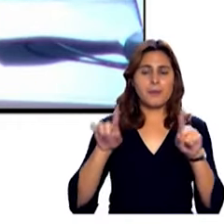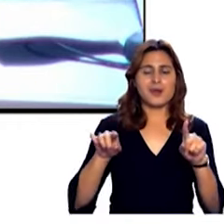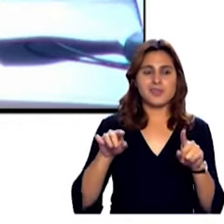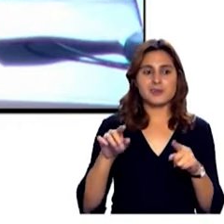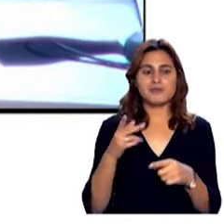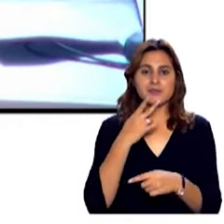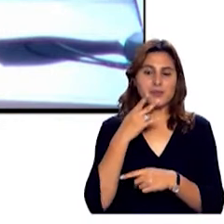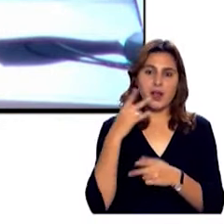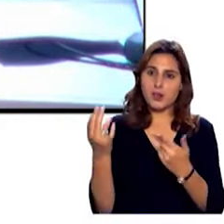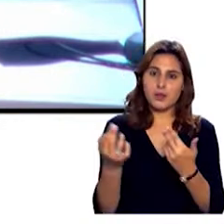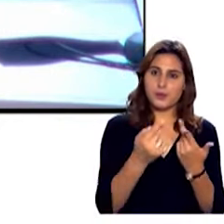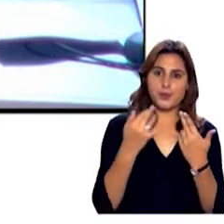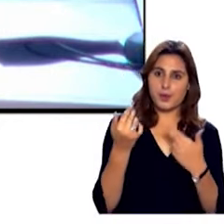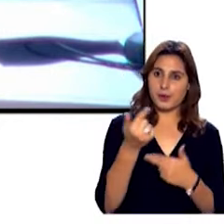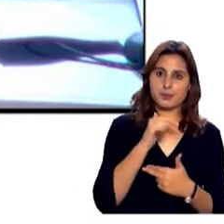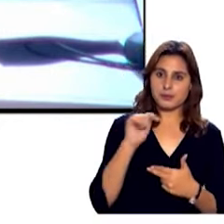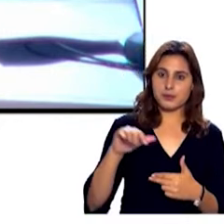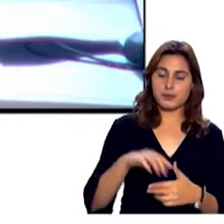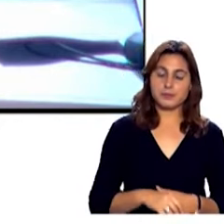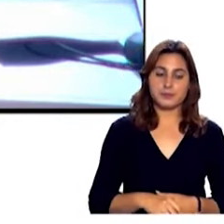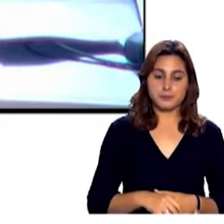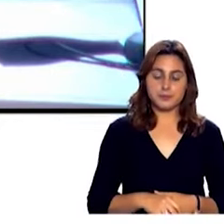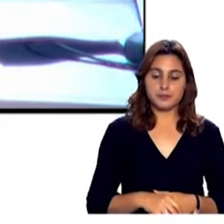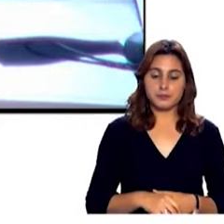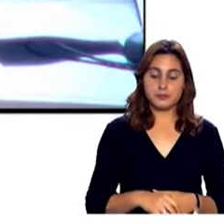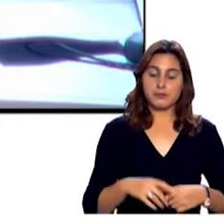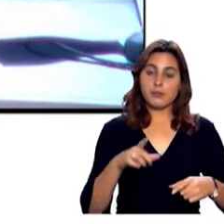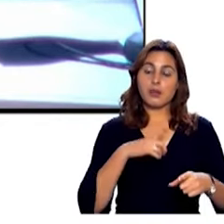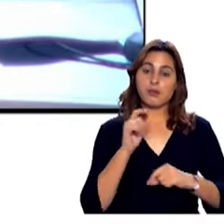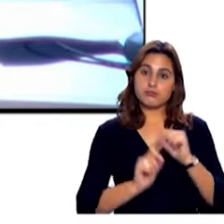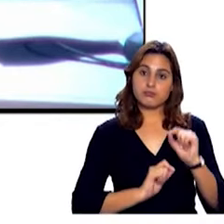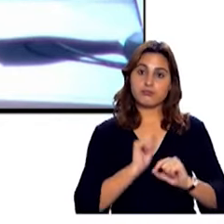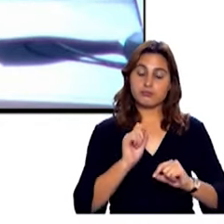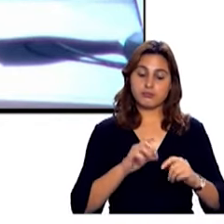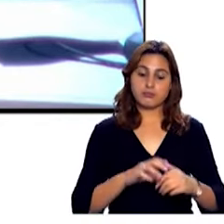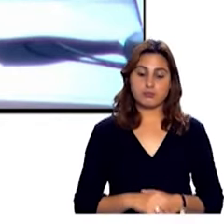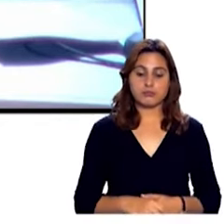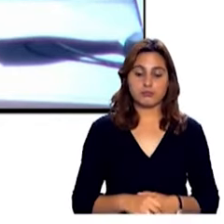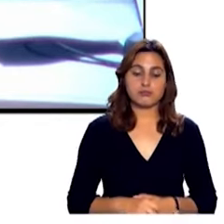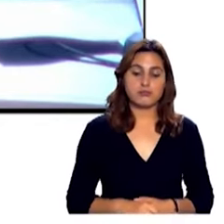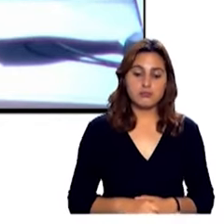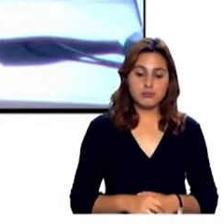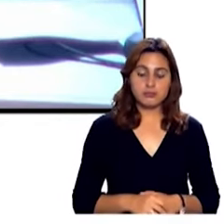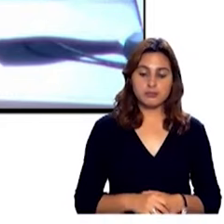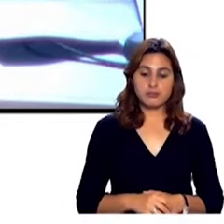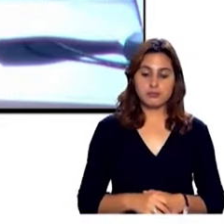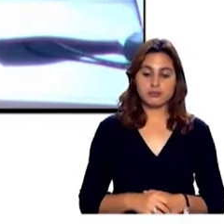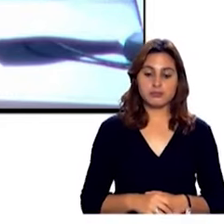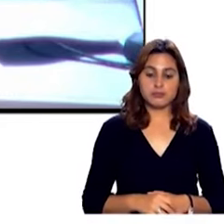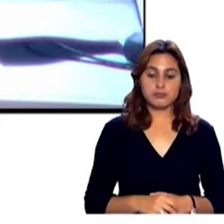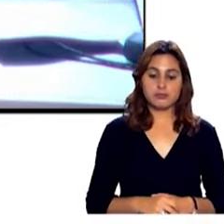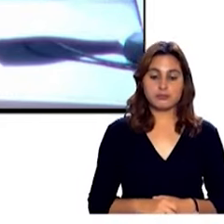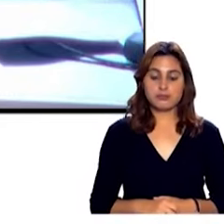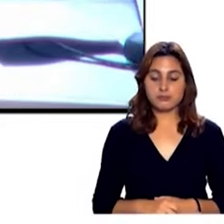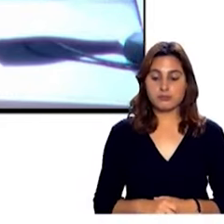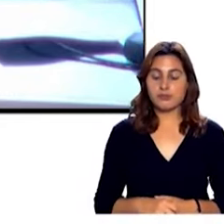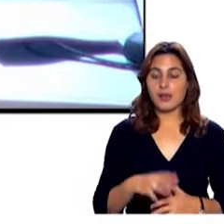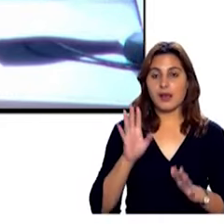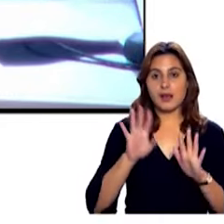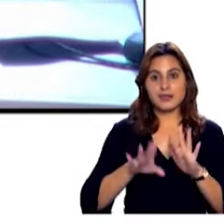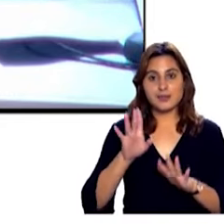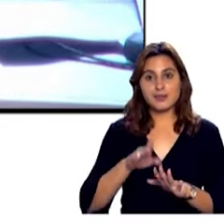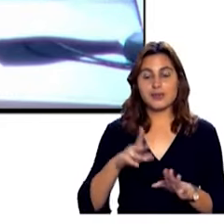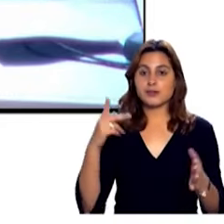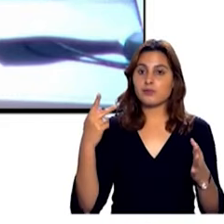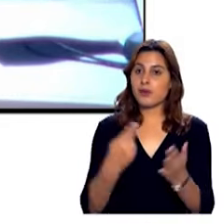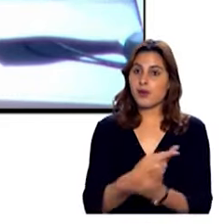ET un juge commit une faute à ne pas respecter ce précédent Il est tellement affiché qu'il faut